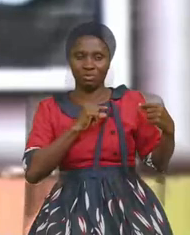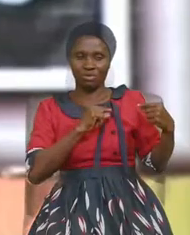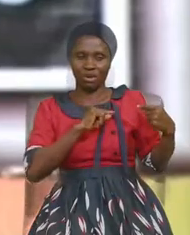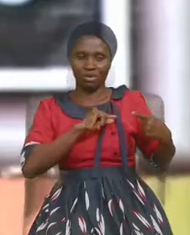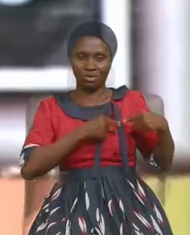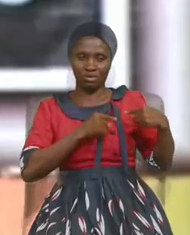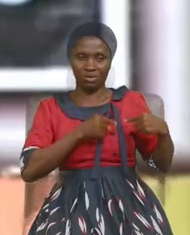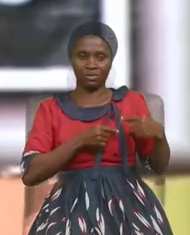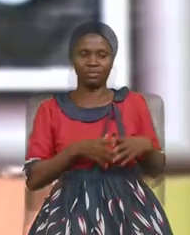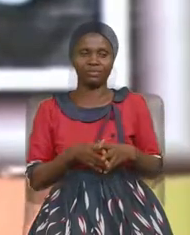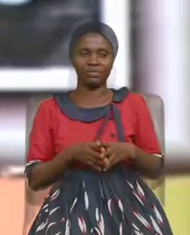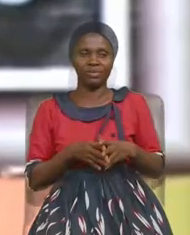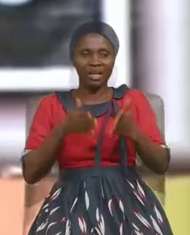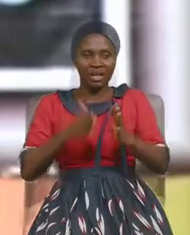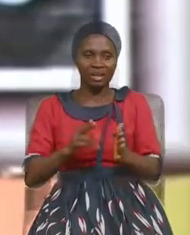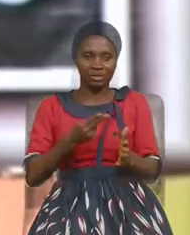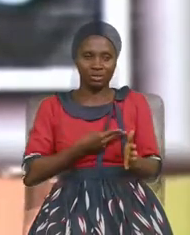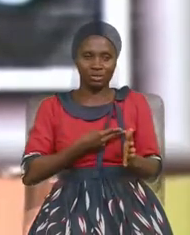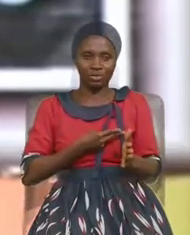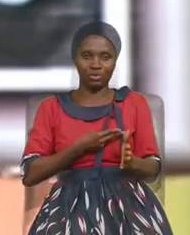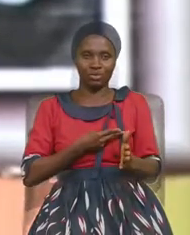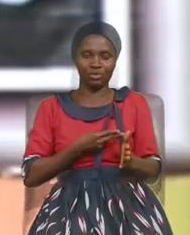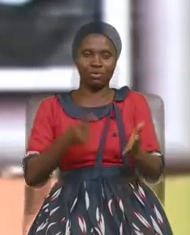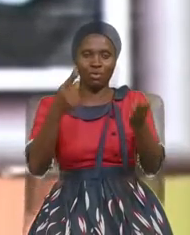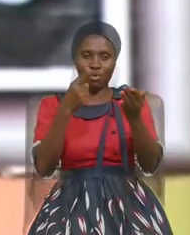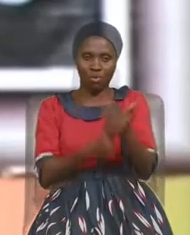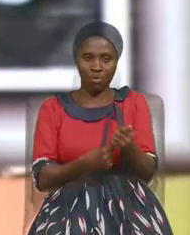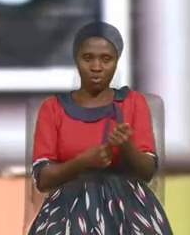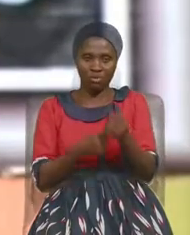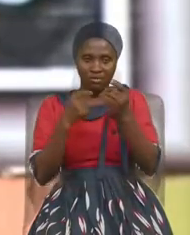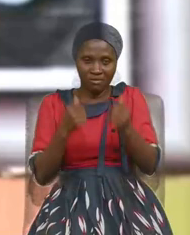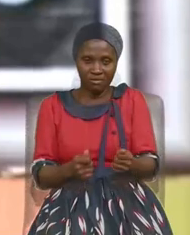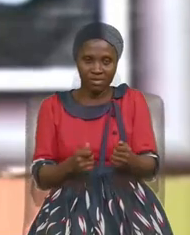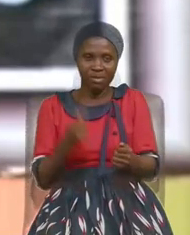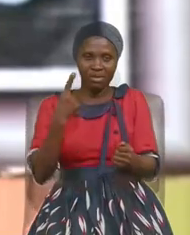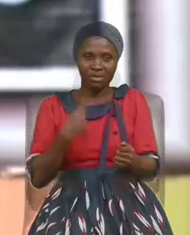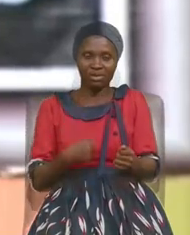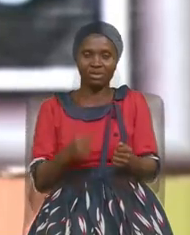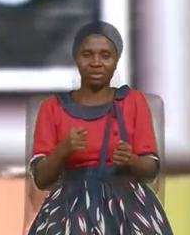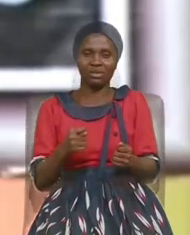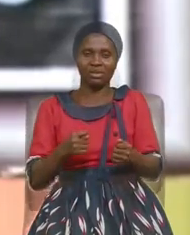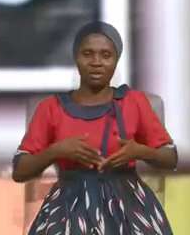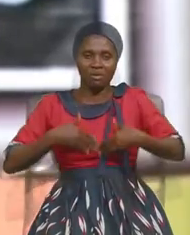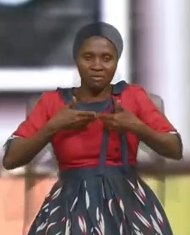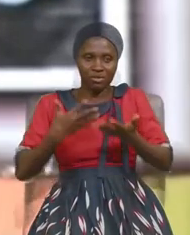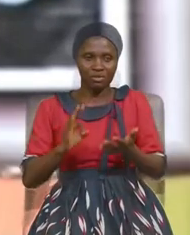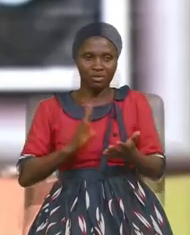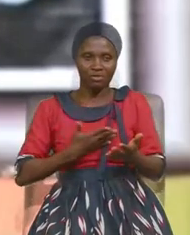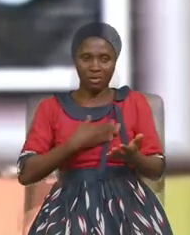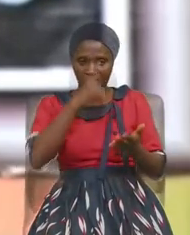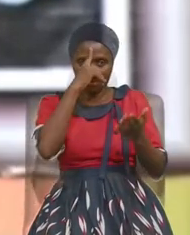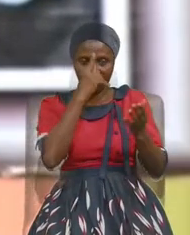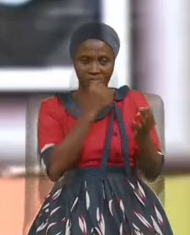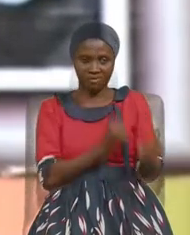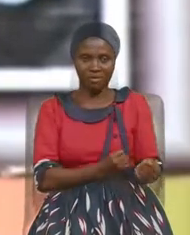Retenons fermement la profession de notre espérance, car celui qui a fait la promesse